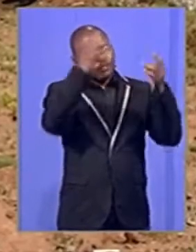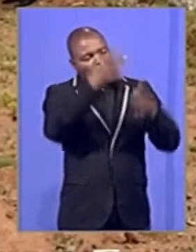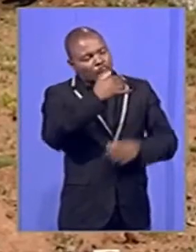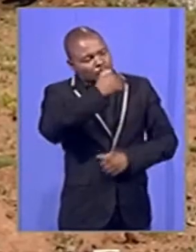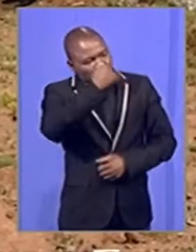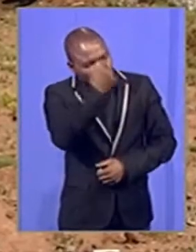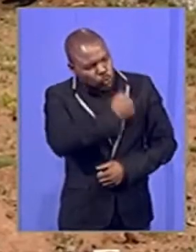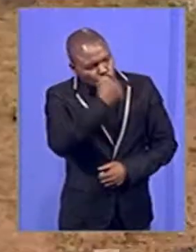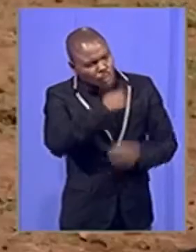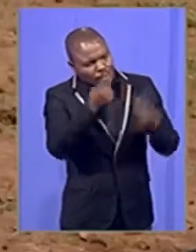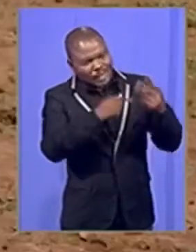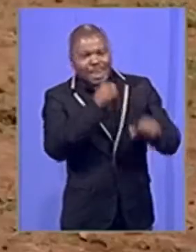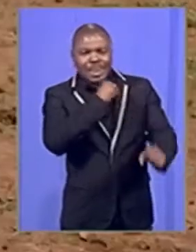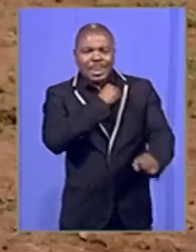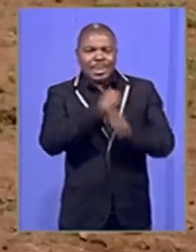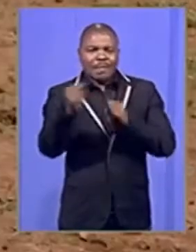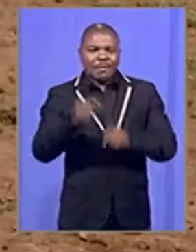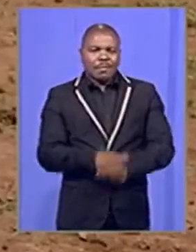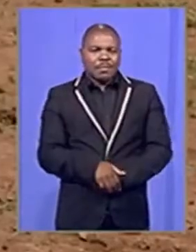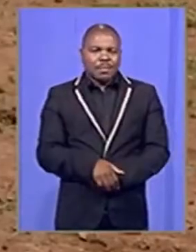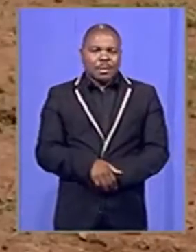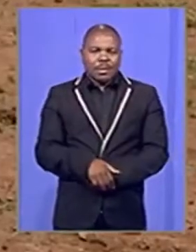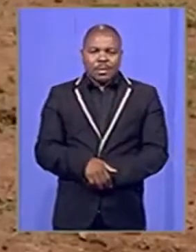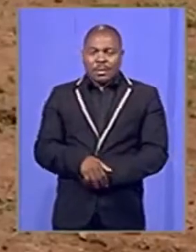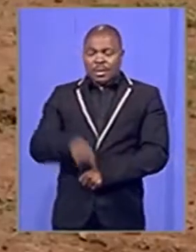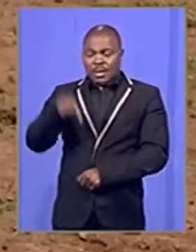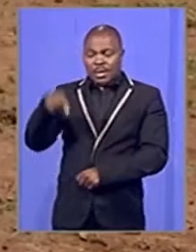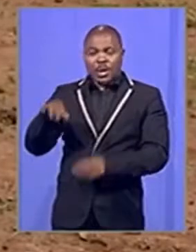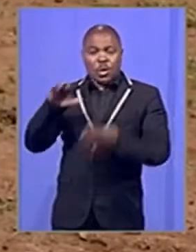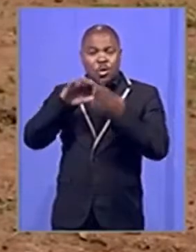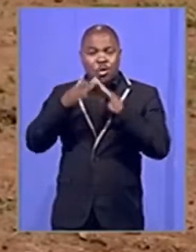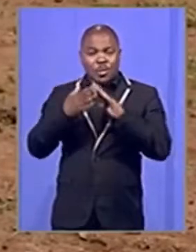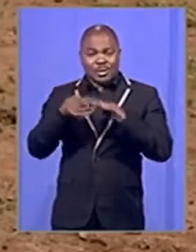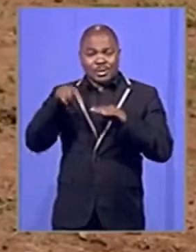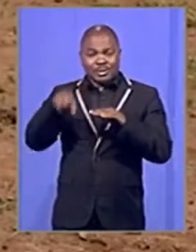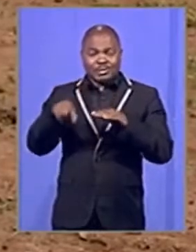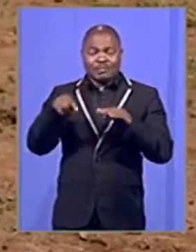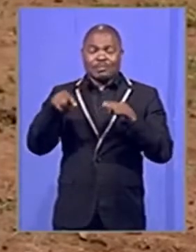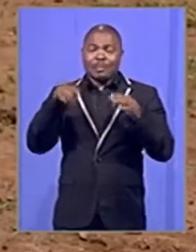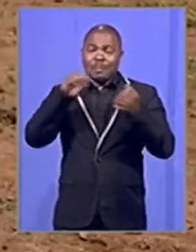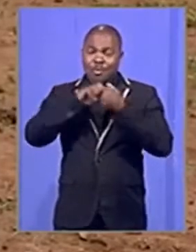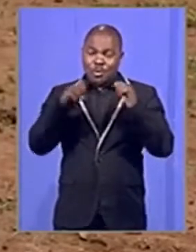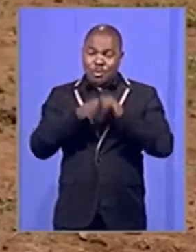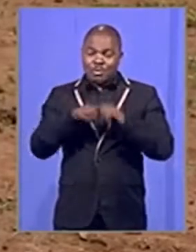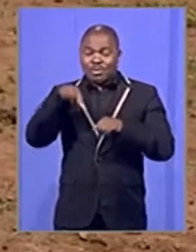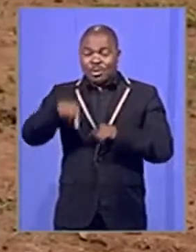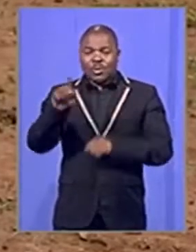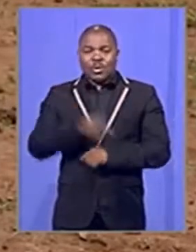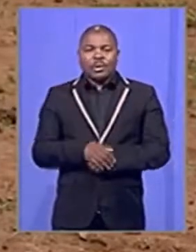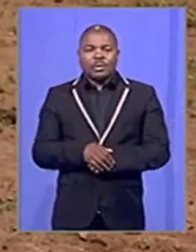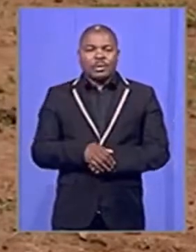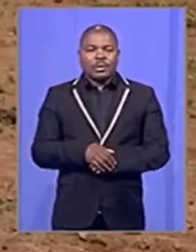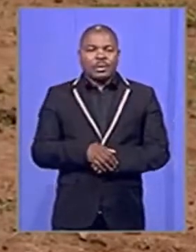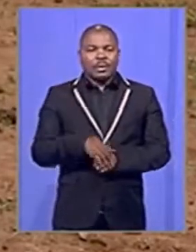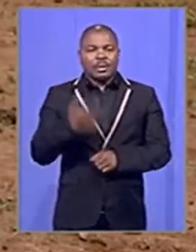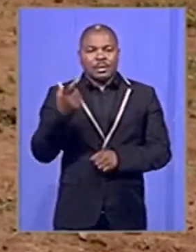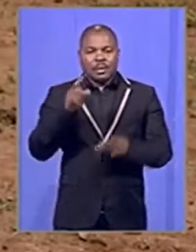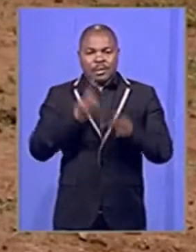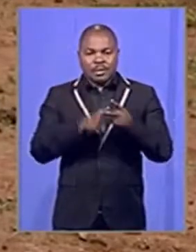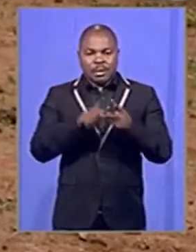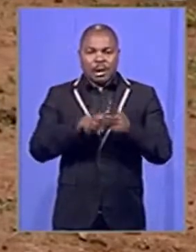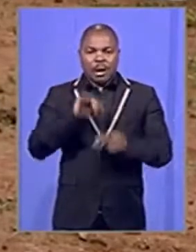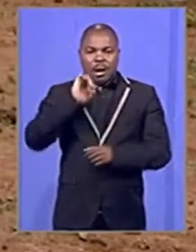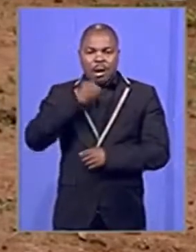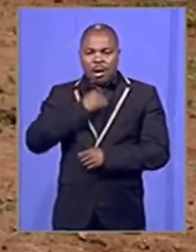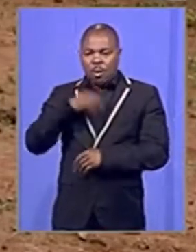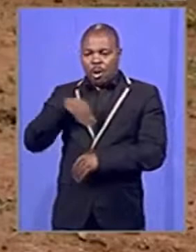ka seo se etsaetseng. Bothata bo re bonaneng ka ga community ya rona no tjena ke hore phiti ya rona chafu ya